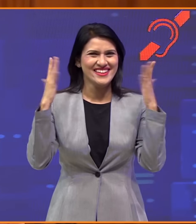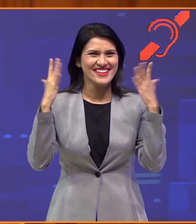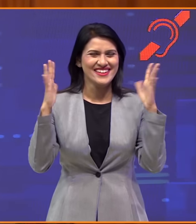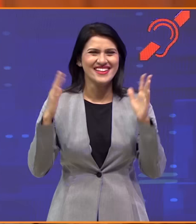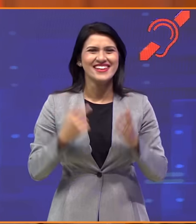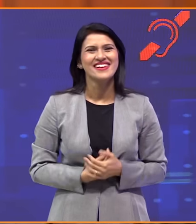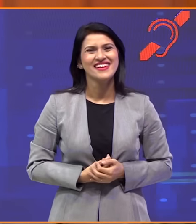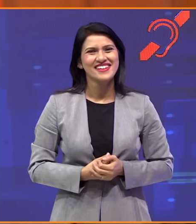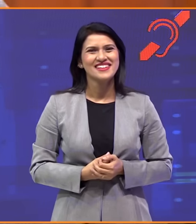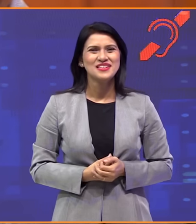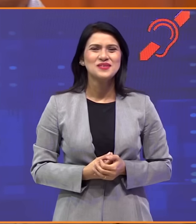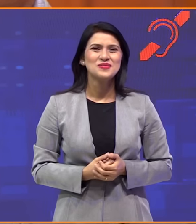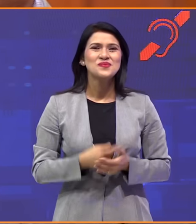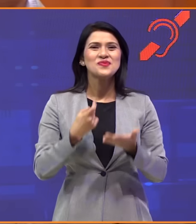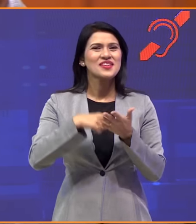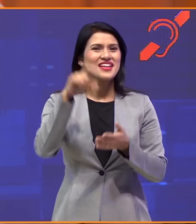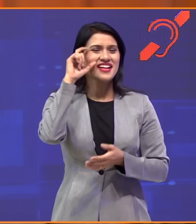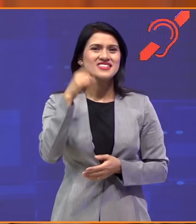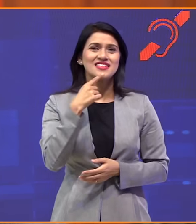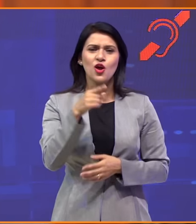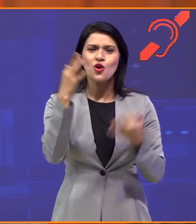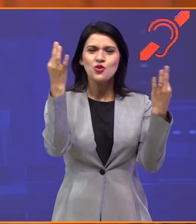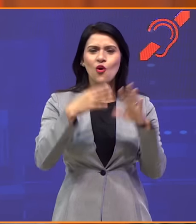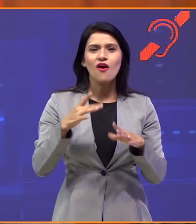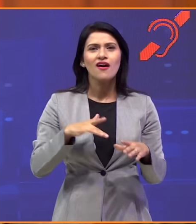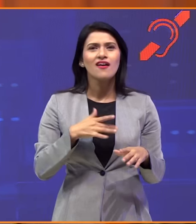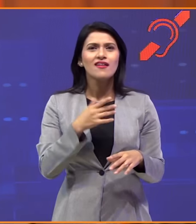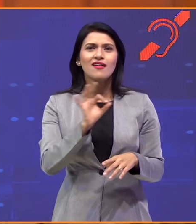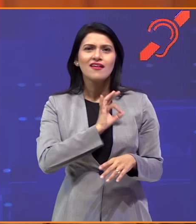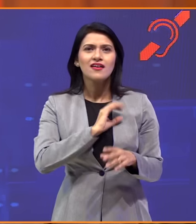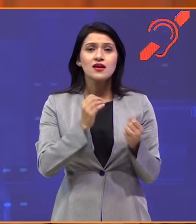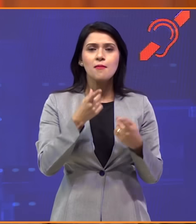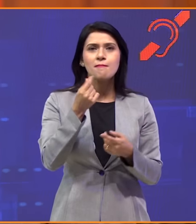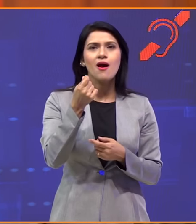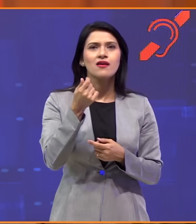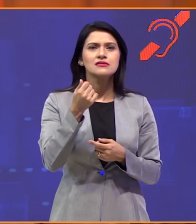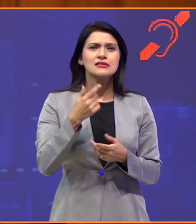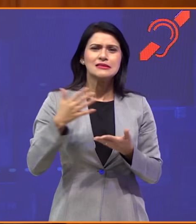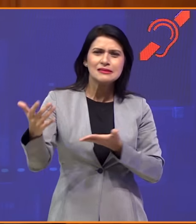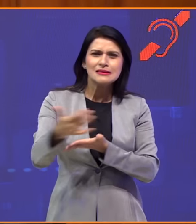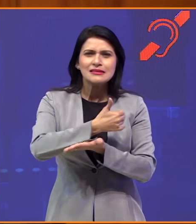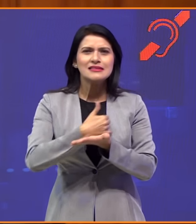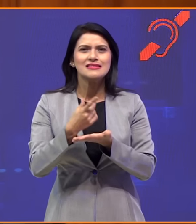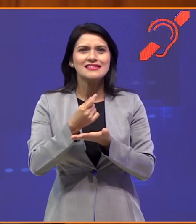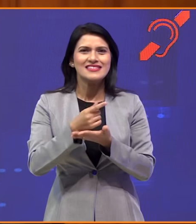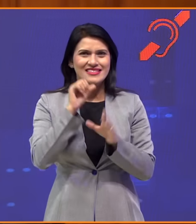बनी आजकल एक नया शौक आपने पाला है पैसा कमाने का